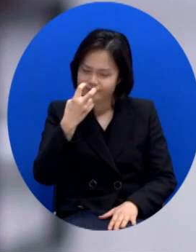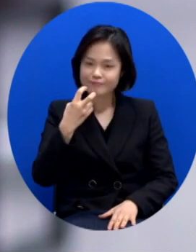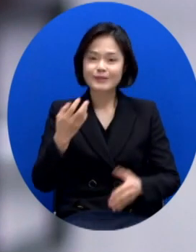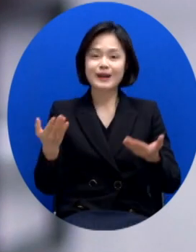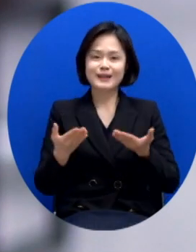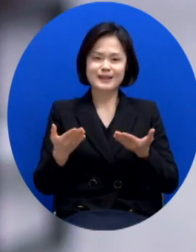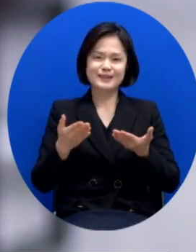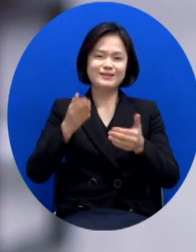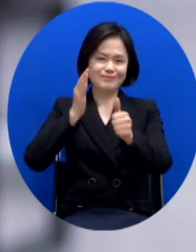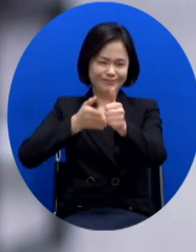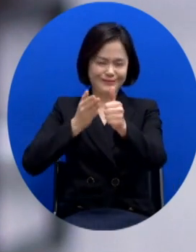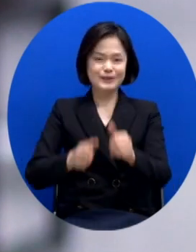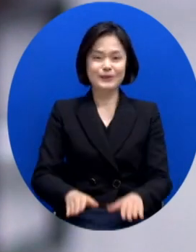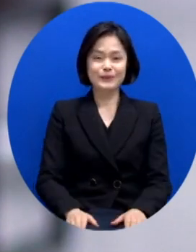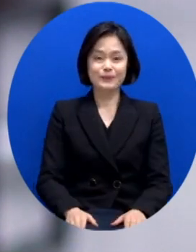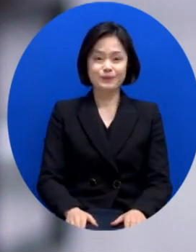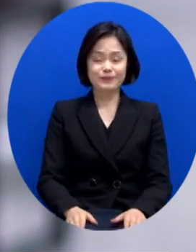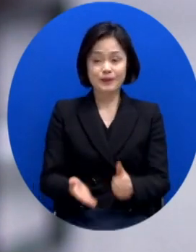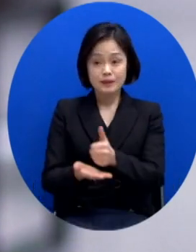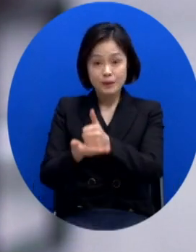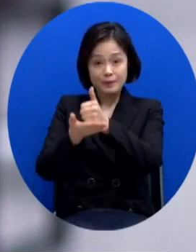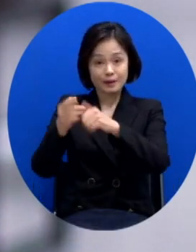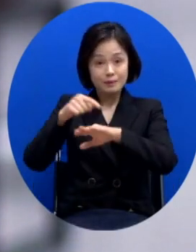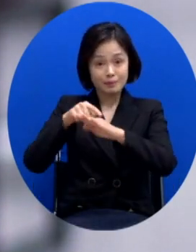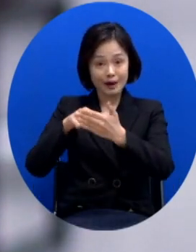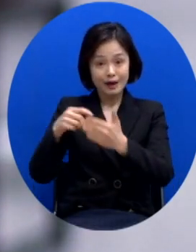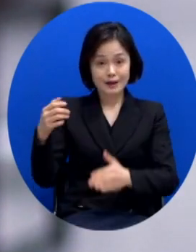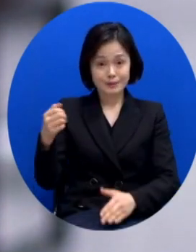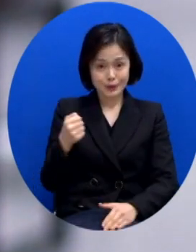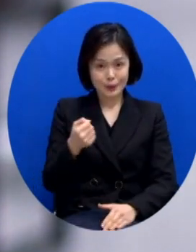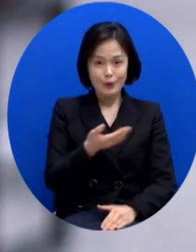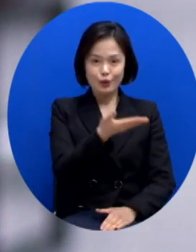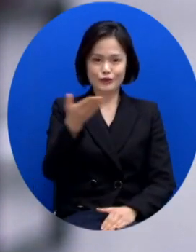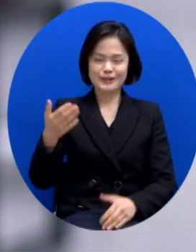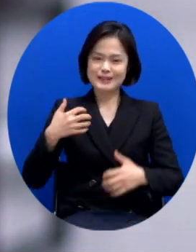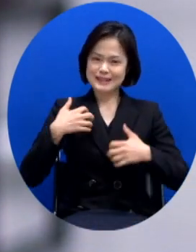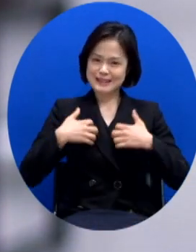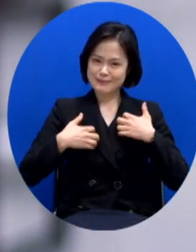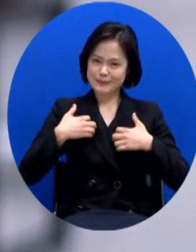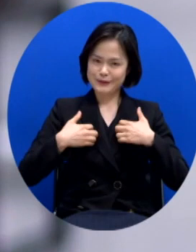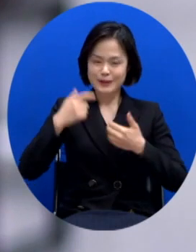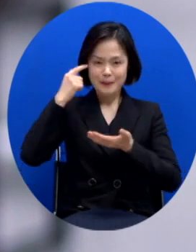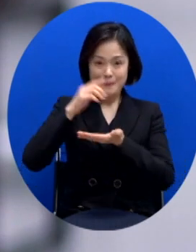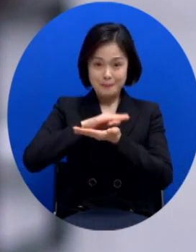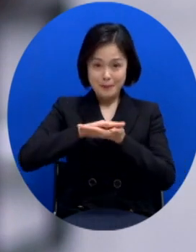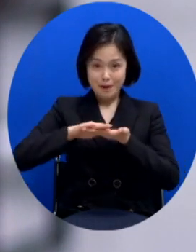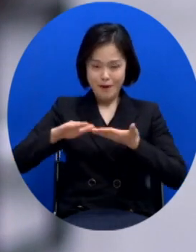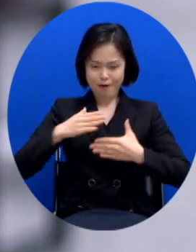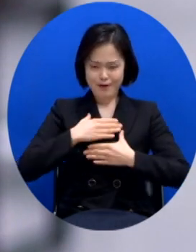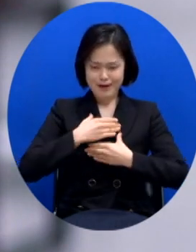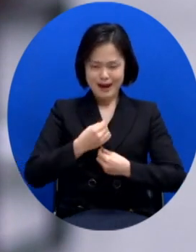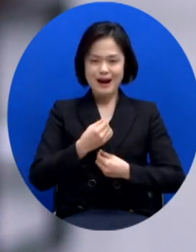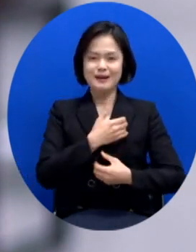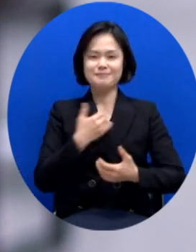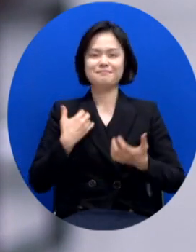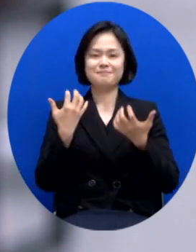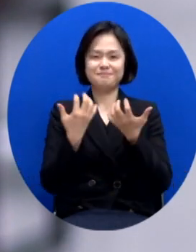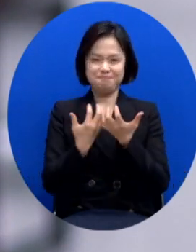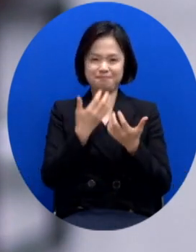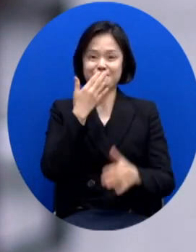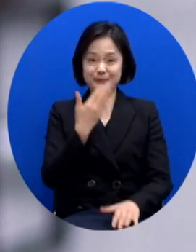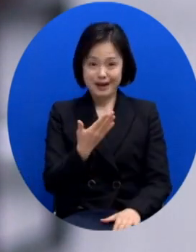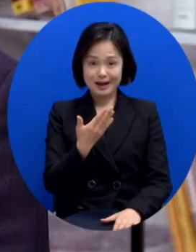섬기는 마음은 우리를 진정한 기쁨과 평강 으로 충만하게 하며 범사에